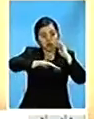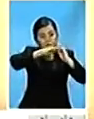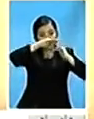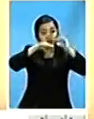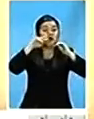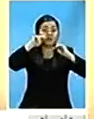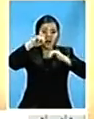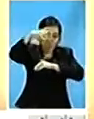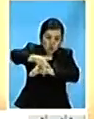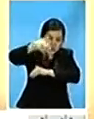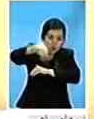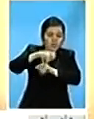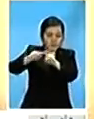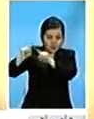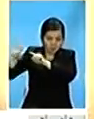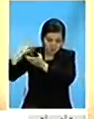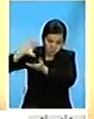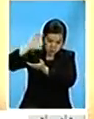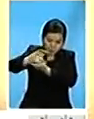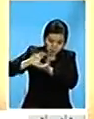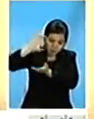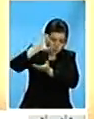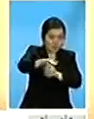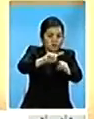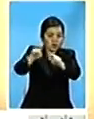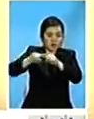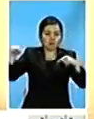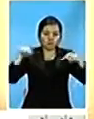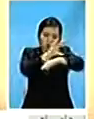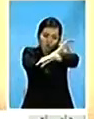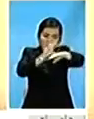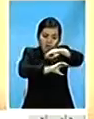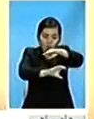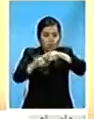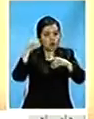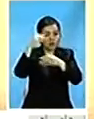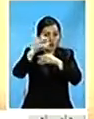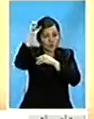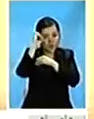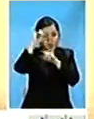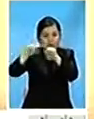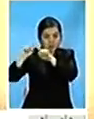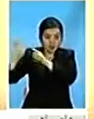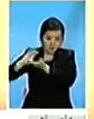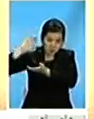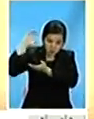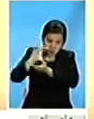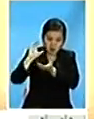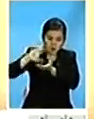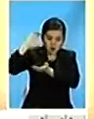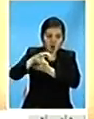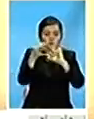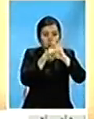แหล่งน้ำการพัฒนาโครงสร้างพื้นฐานด้านคมนาคมการพัฒนาด้านการท่องเที่ยวและกีฬ